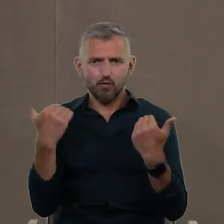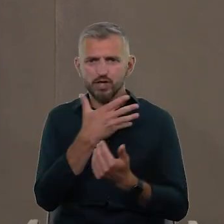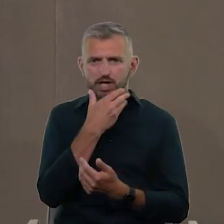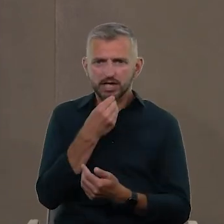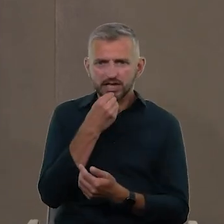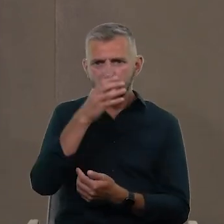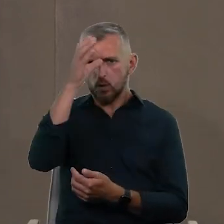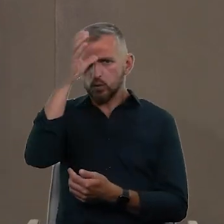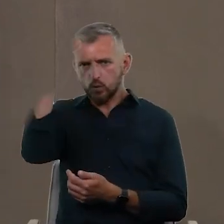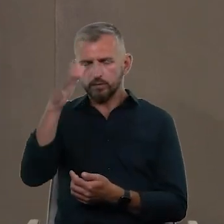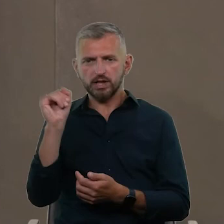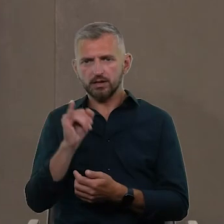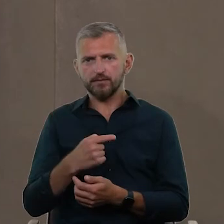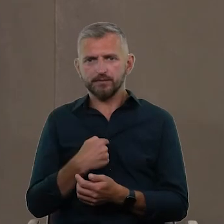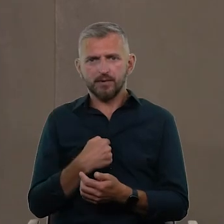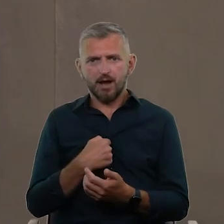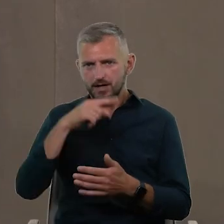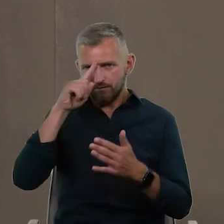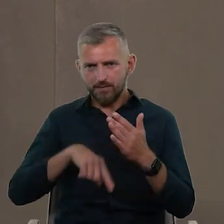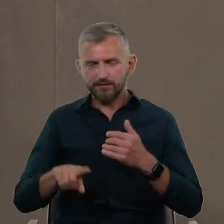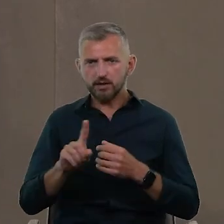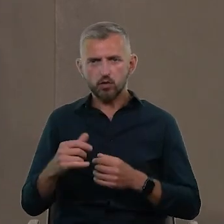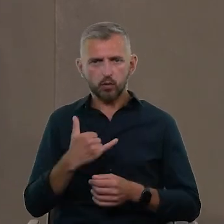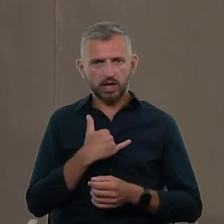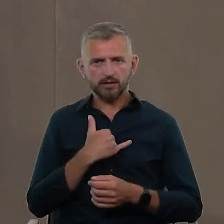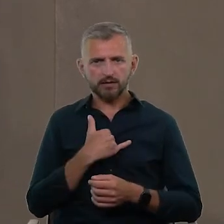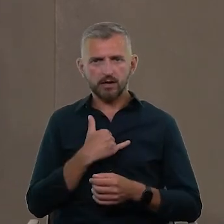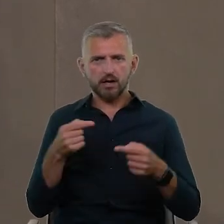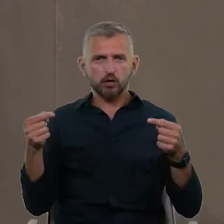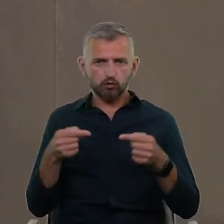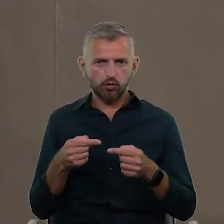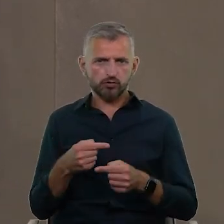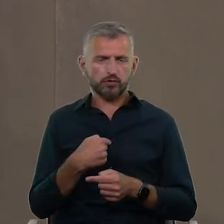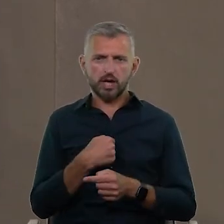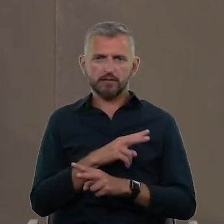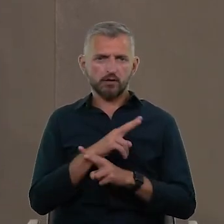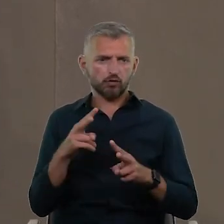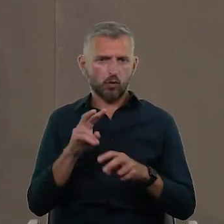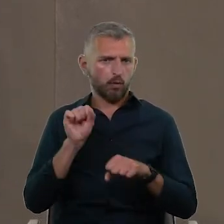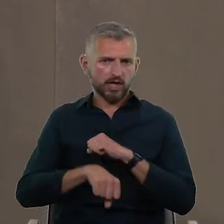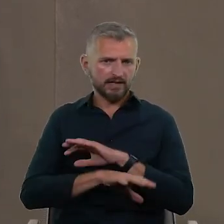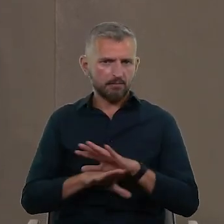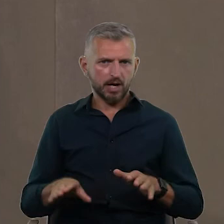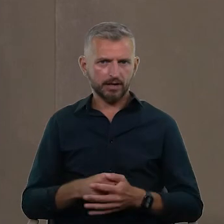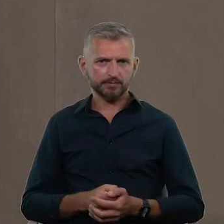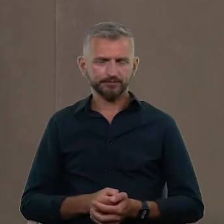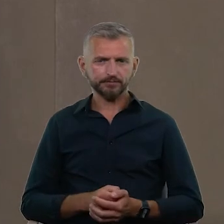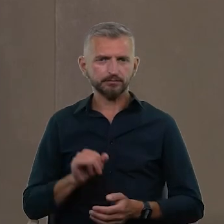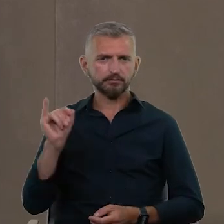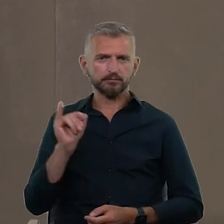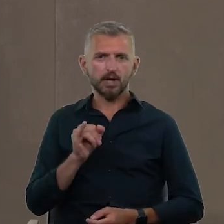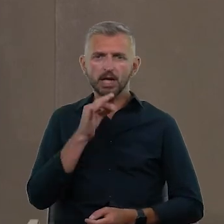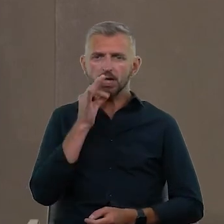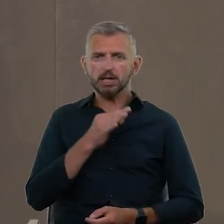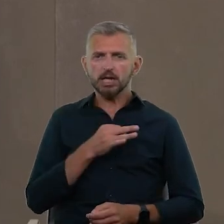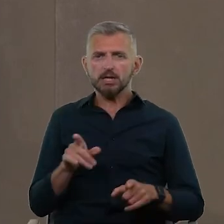красиві, розумні, і я впевнена, що у нас точно нас ніхто не зламає, і,